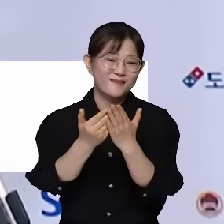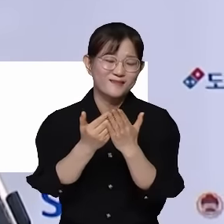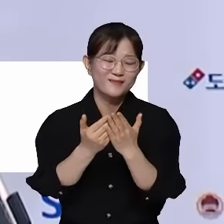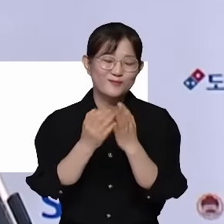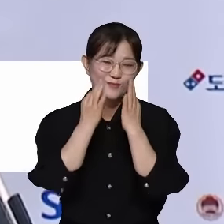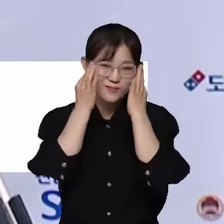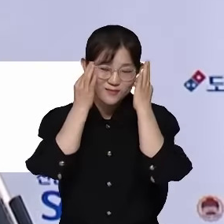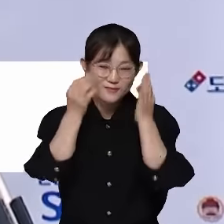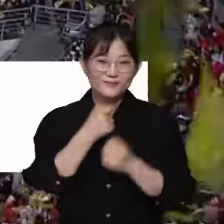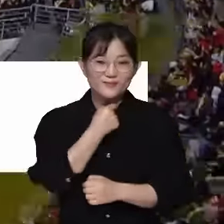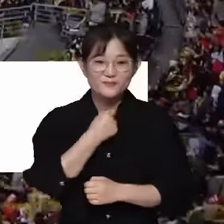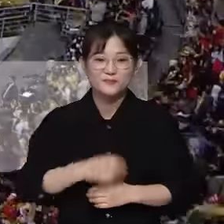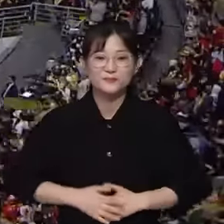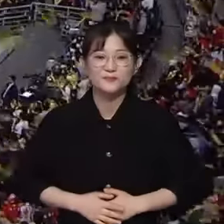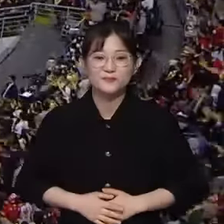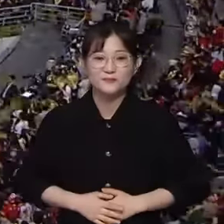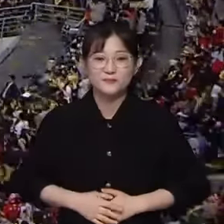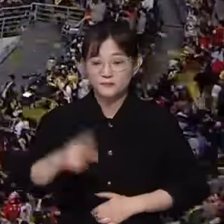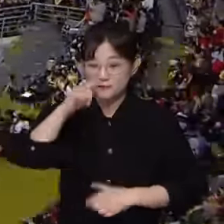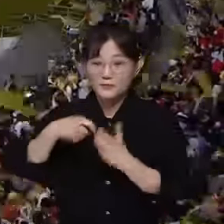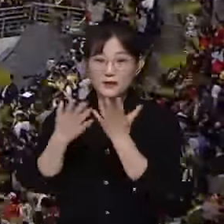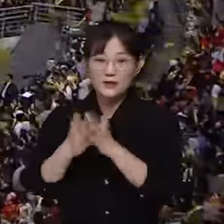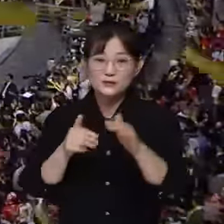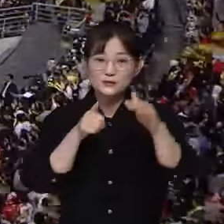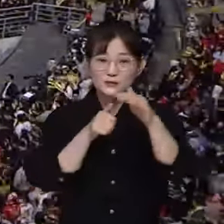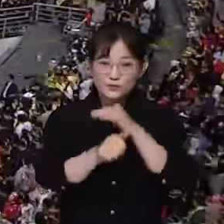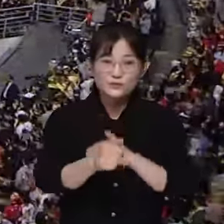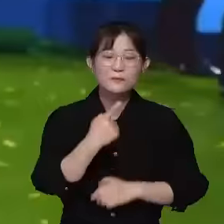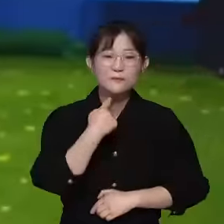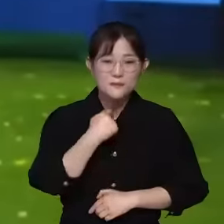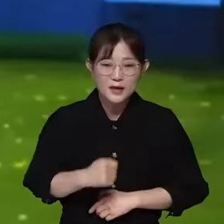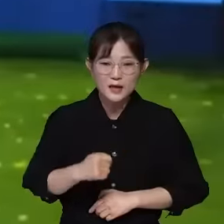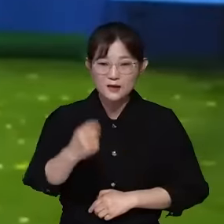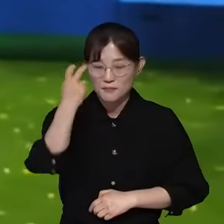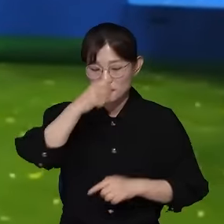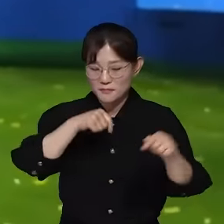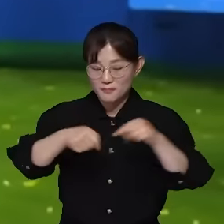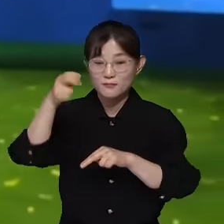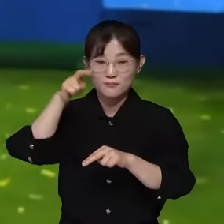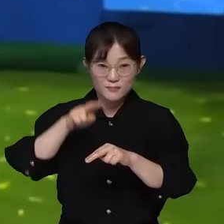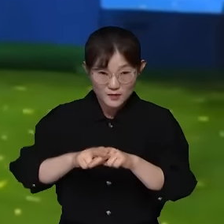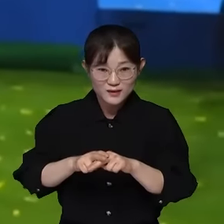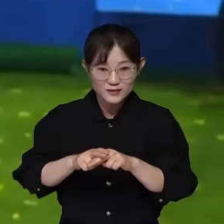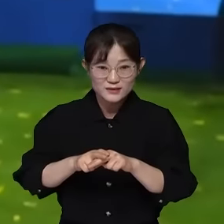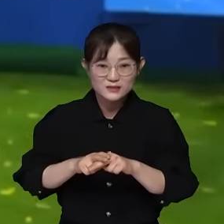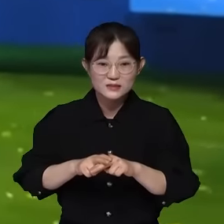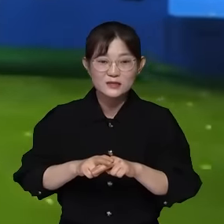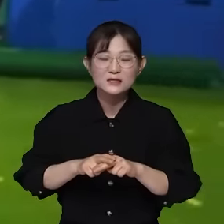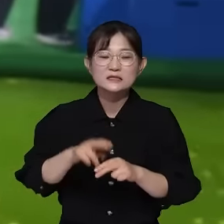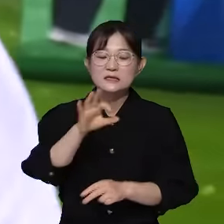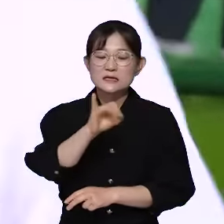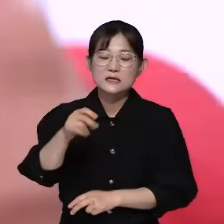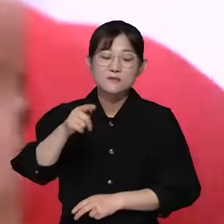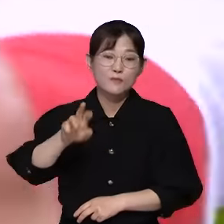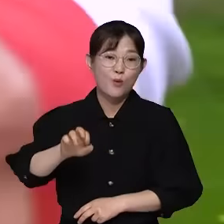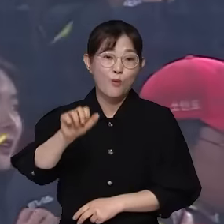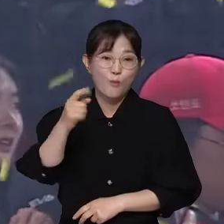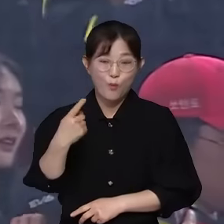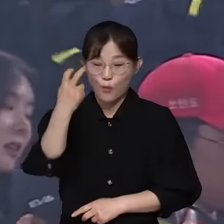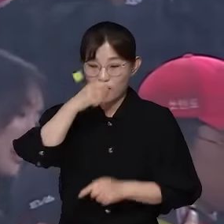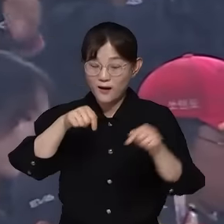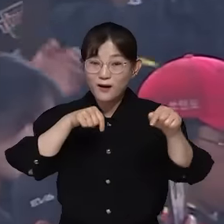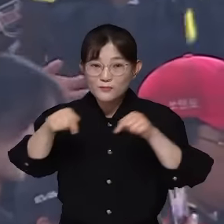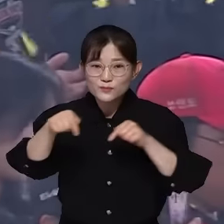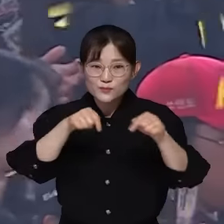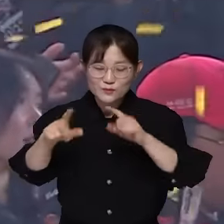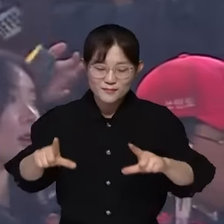최선을 다했으면 좋겠습니다. 기아에서 선수와 사령탑으로 우승한 최초의 야구인으로도 이름을 남긴 이범우 감독은 명장의